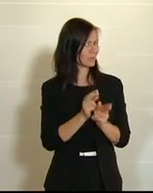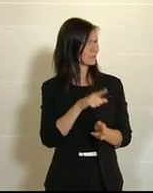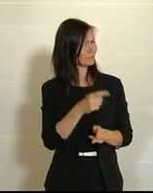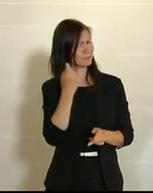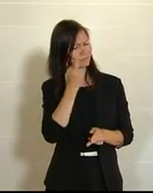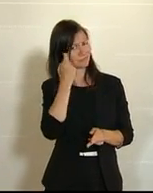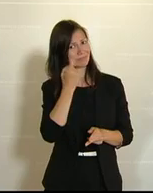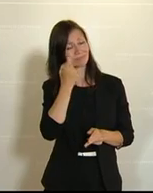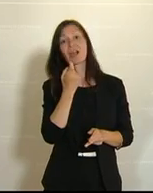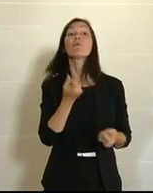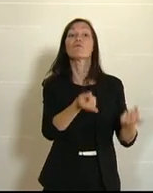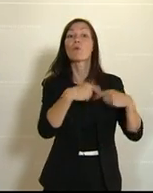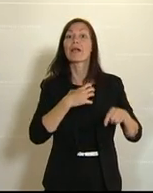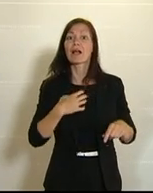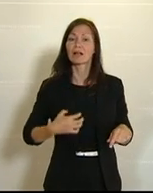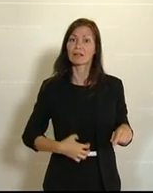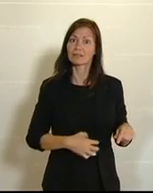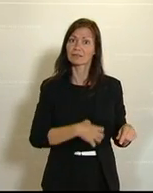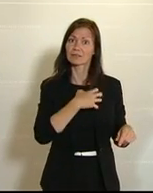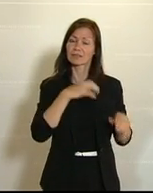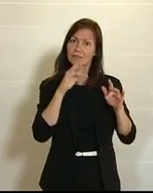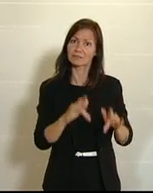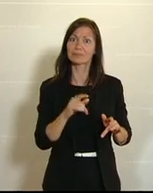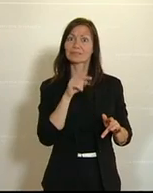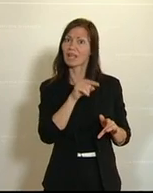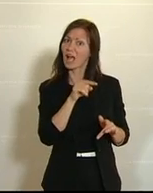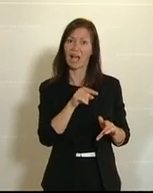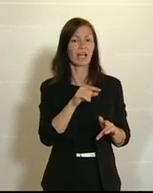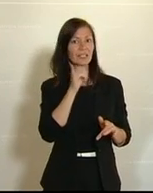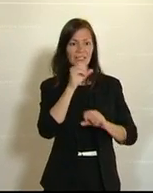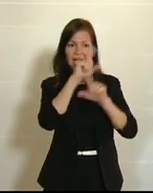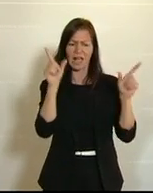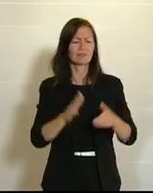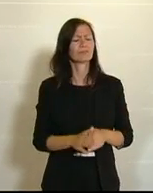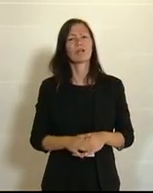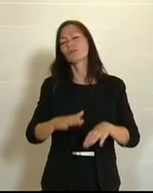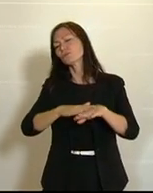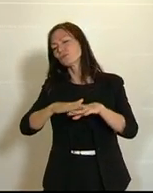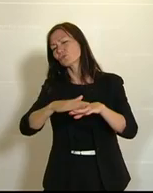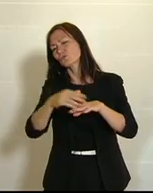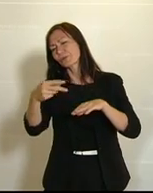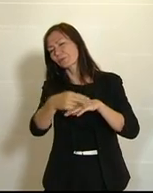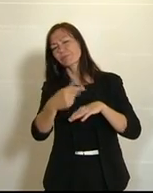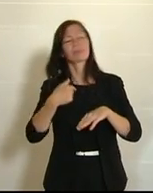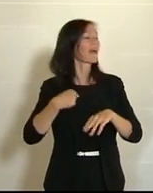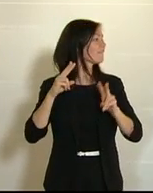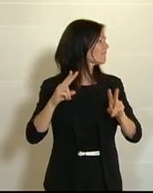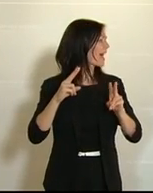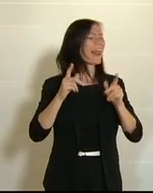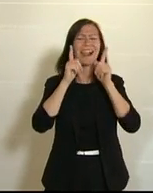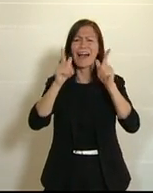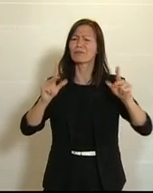in China ist meist unklar. Entschuldigen Sie, Frau Abgeordnete, es ist unerträglich laut im Raum und ich bitte um Aufmerksamkeit.